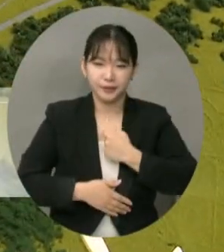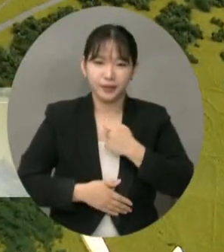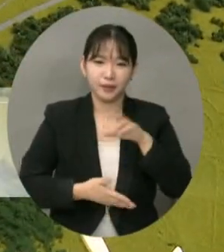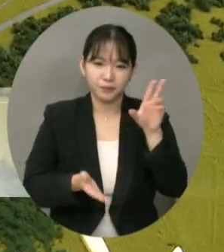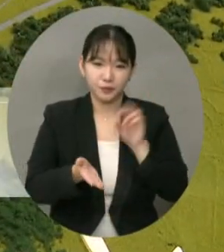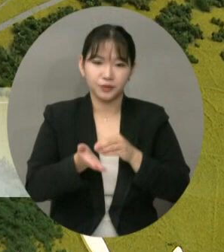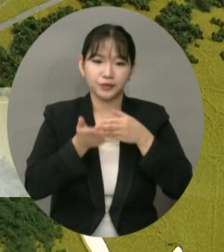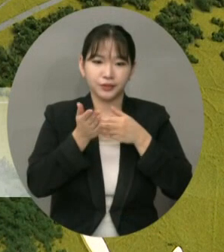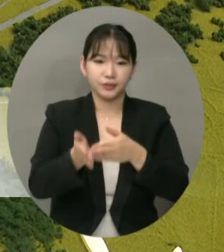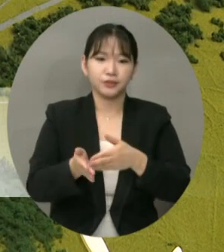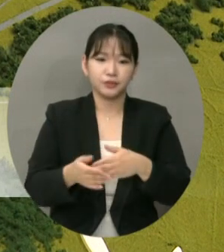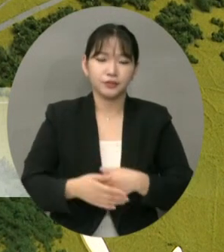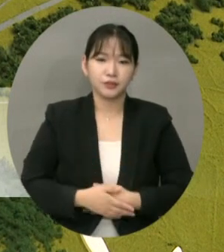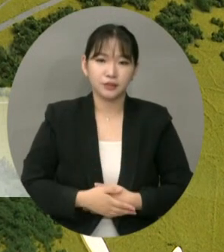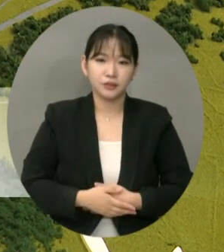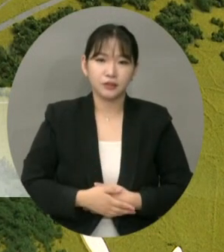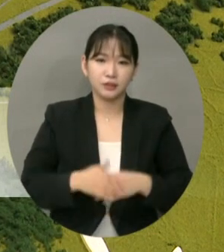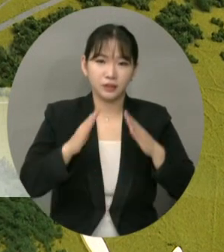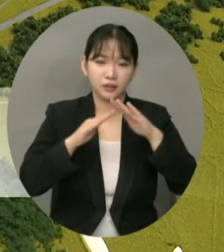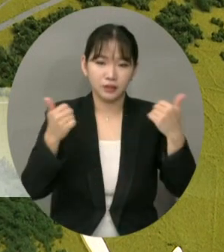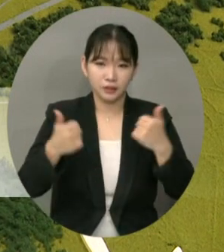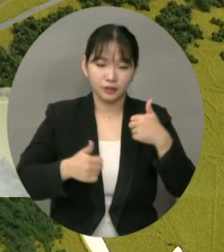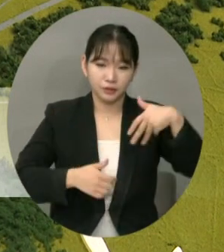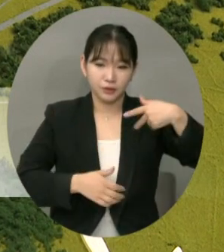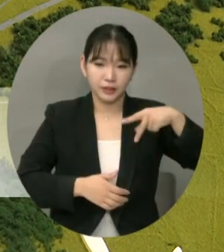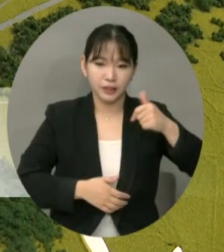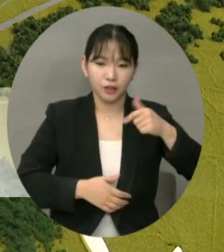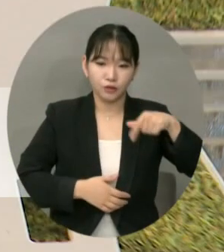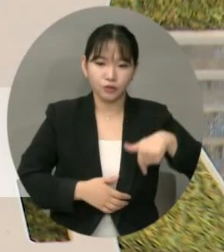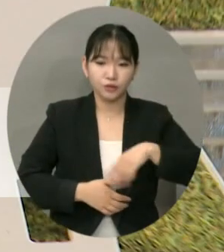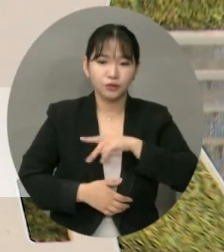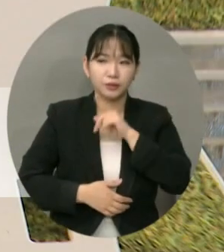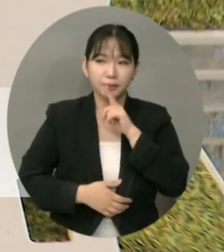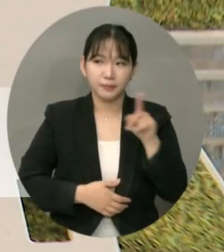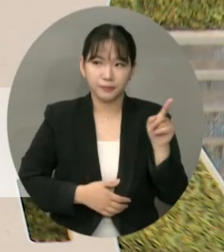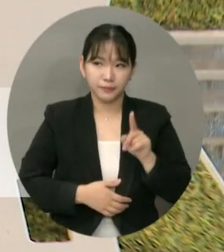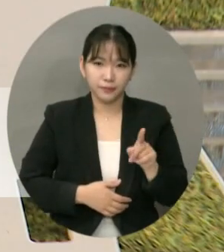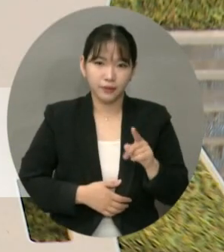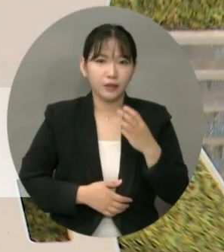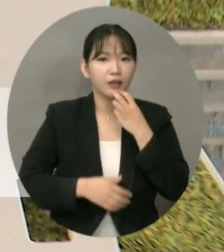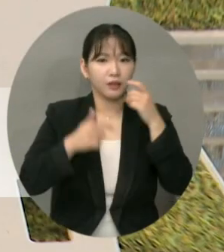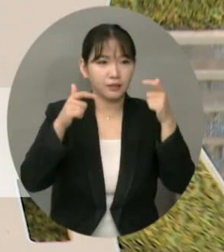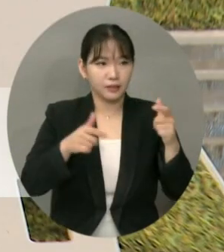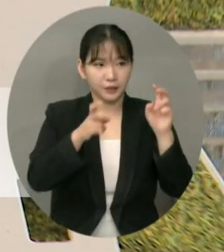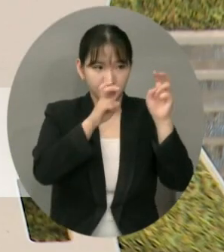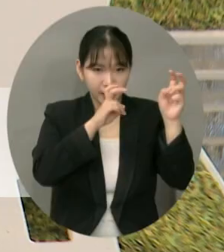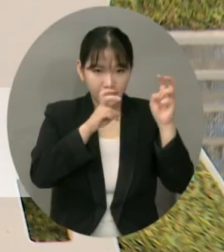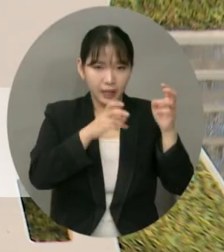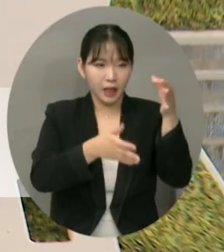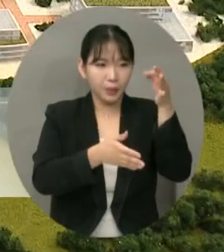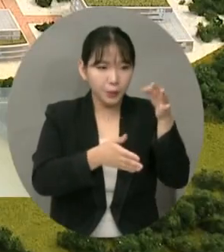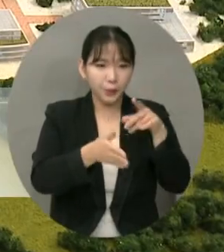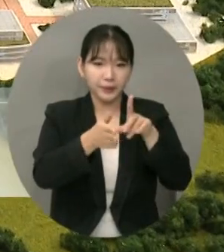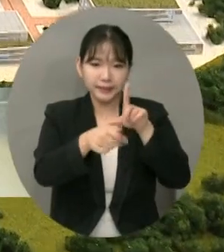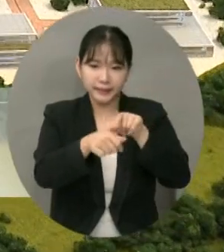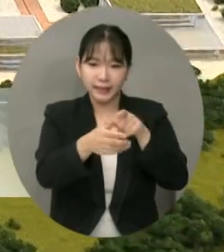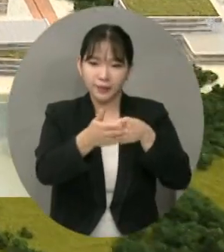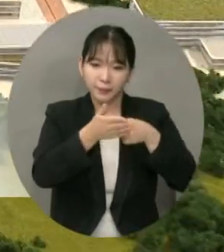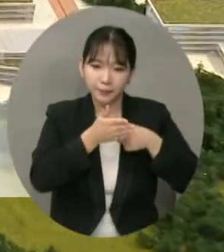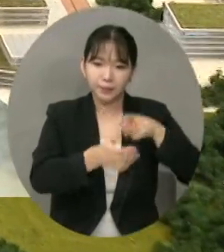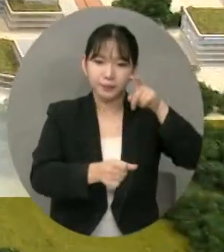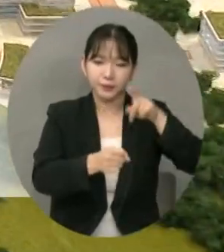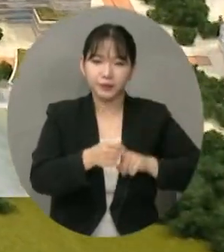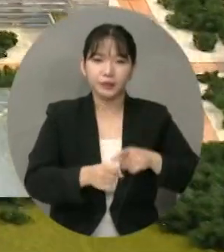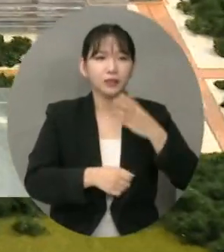지적이 제기됐습니다 전남도 의회 최성국 의원에 다으면 수도권 기업들의 비용과 시간 절감을